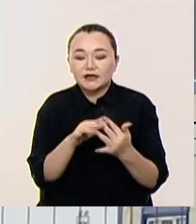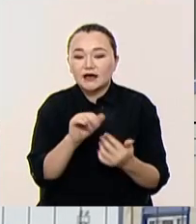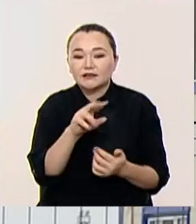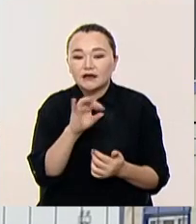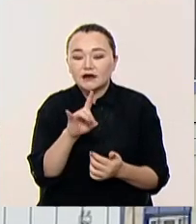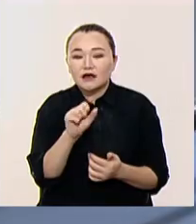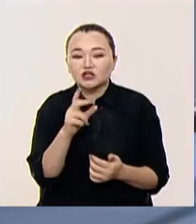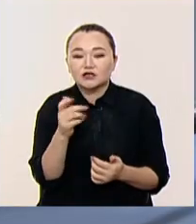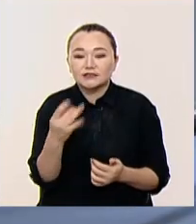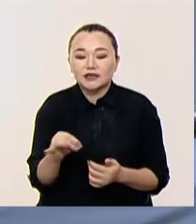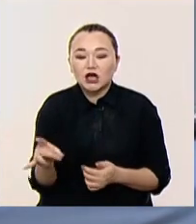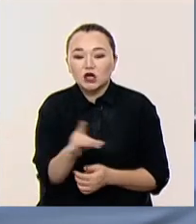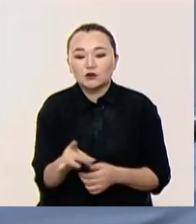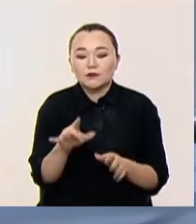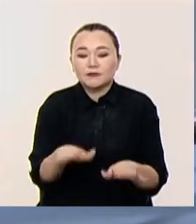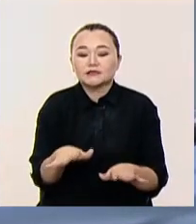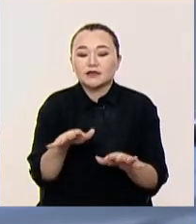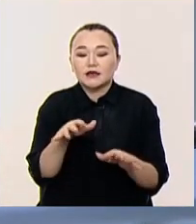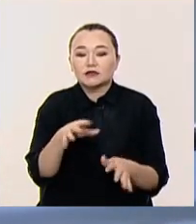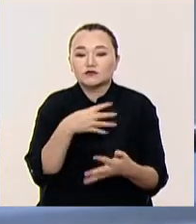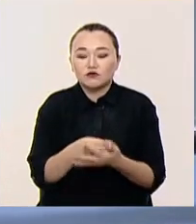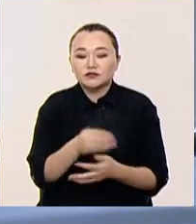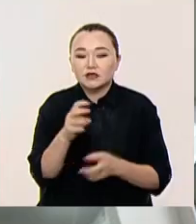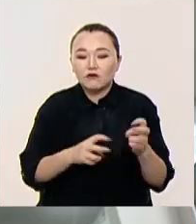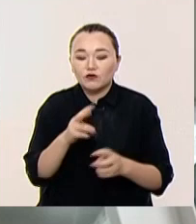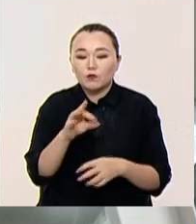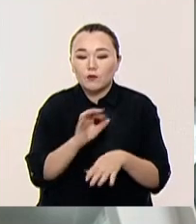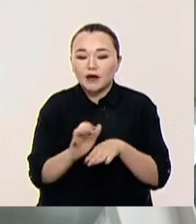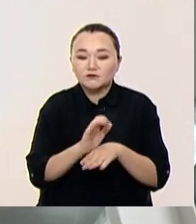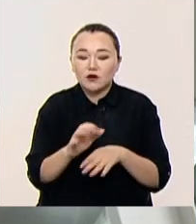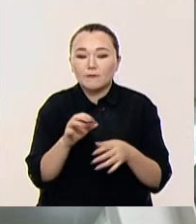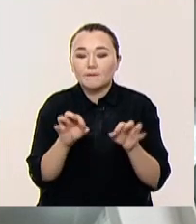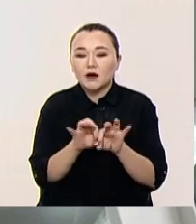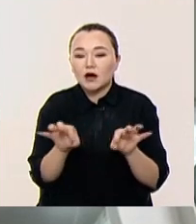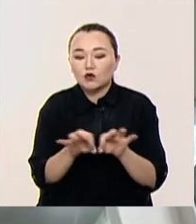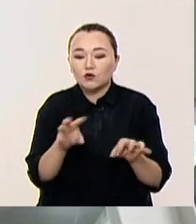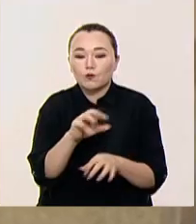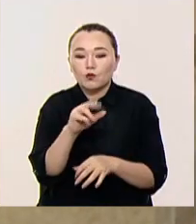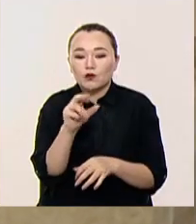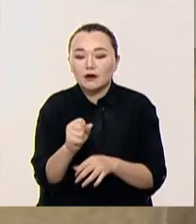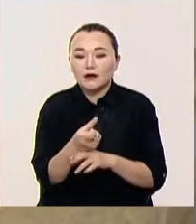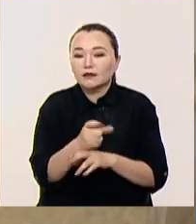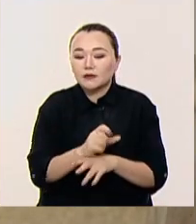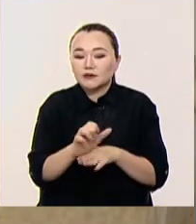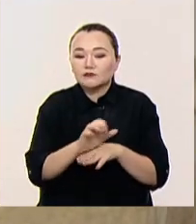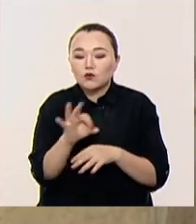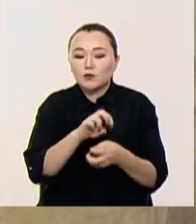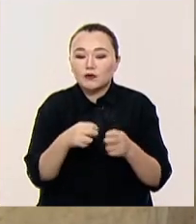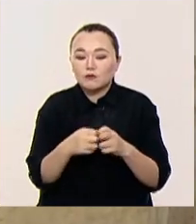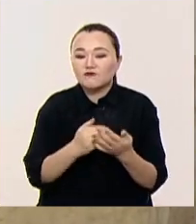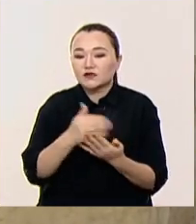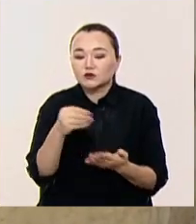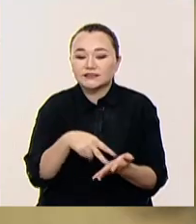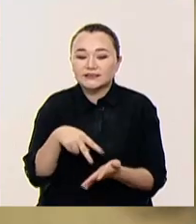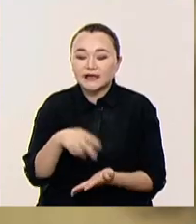анаршалынского района там расположен отечественный завод по производству макаронной муки производители рассказали о проблеме высоких